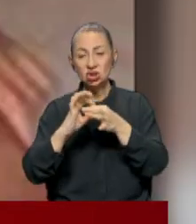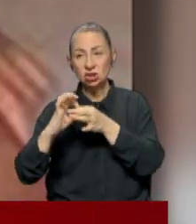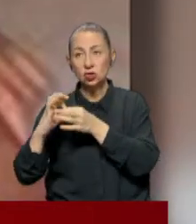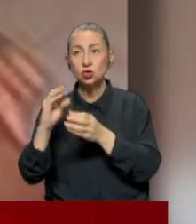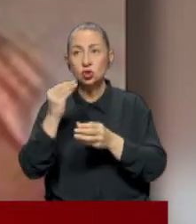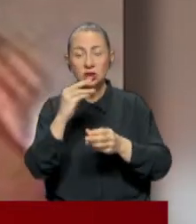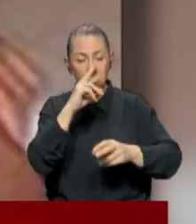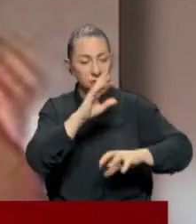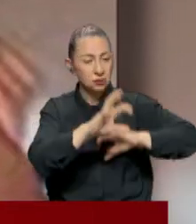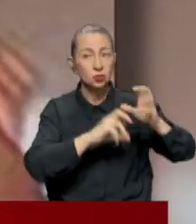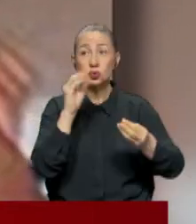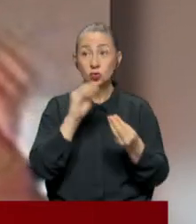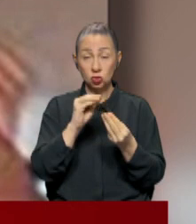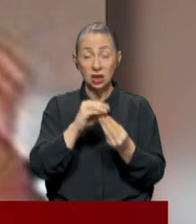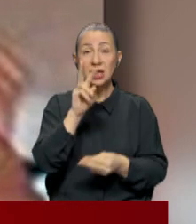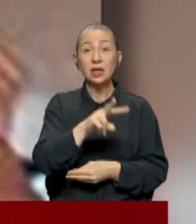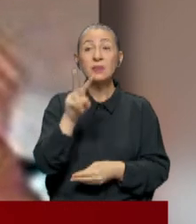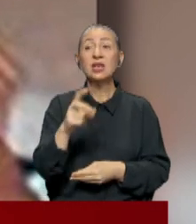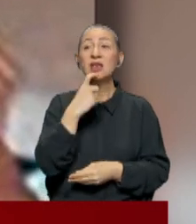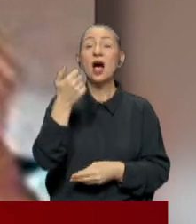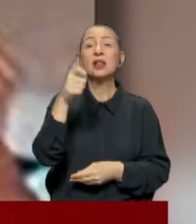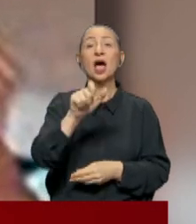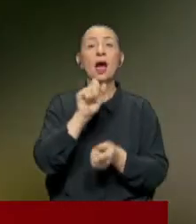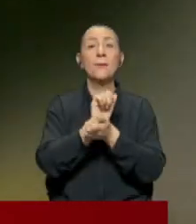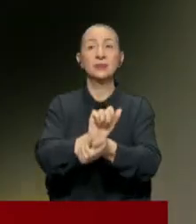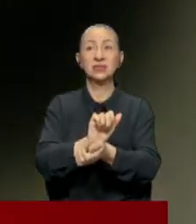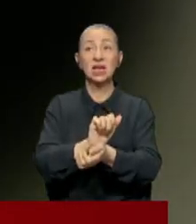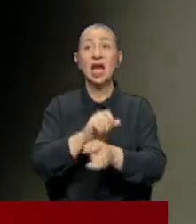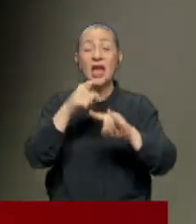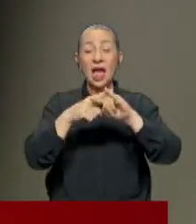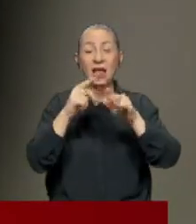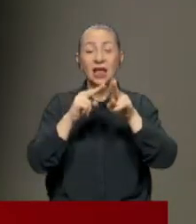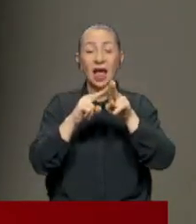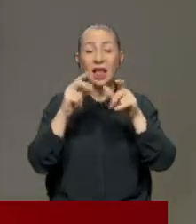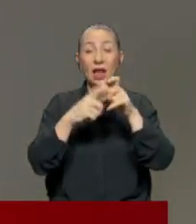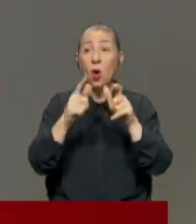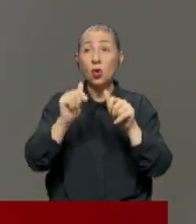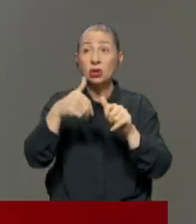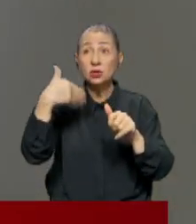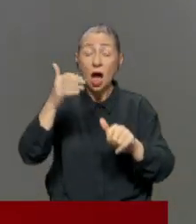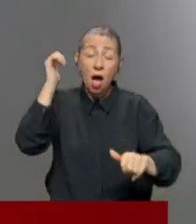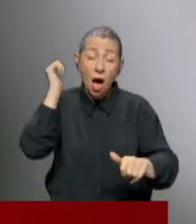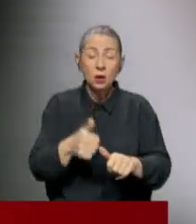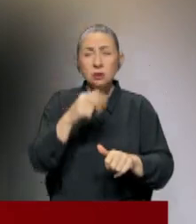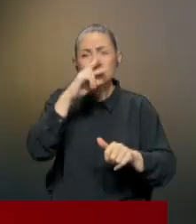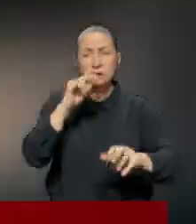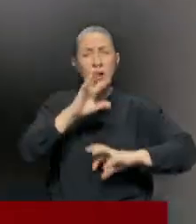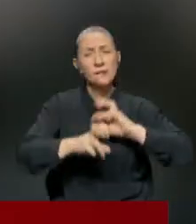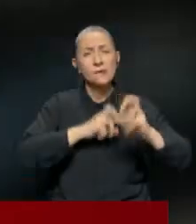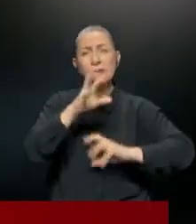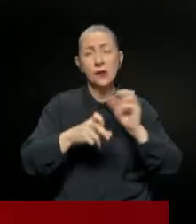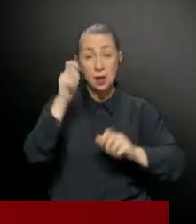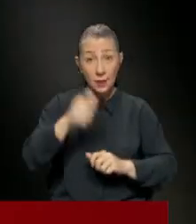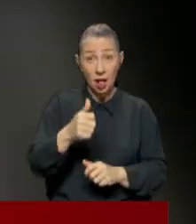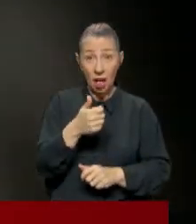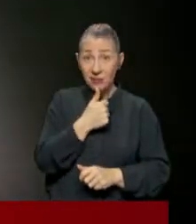çocuğun cinsel istismarı suçundan 22 yıl 6 aya kadar hapis. HKG'yi o günden itibaren her gün cinsel istismara maruz